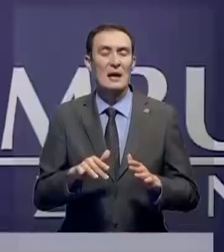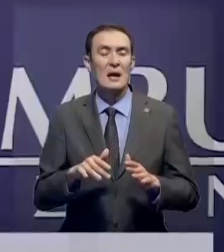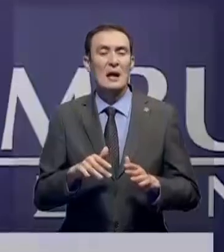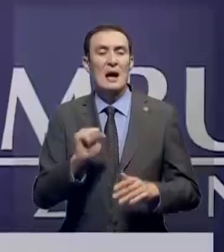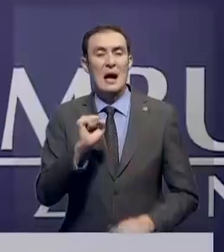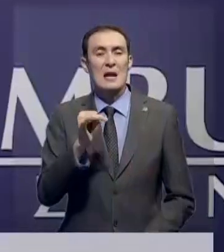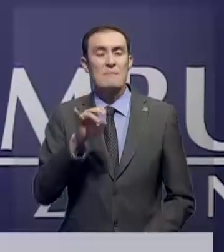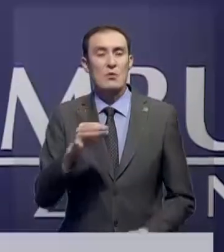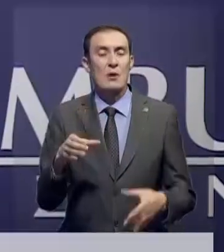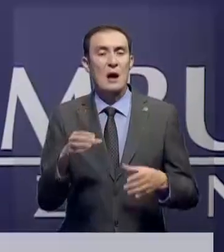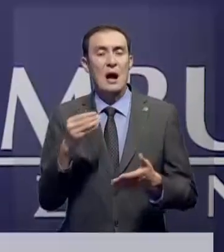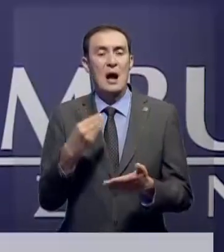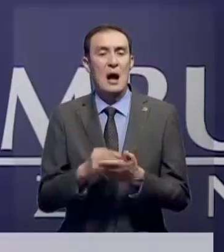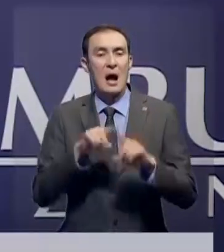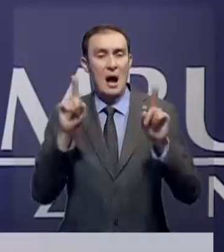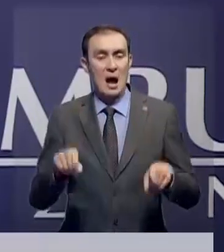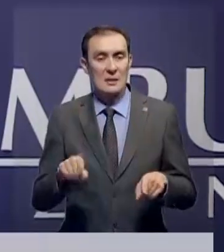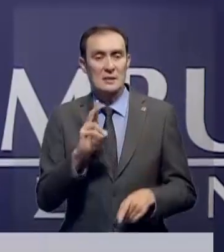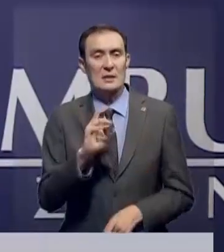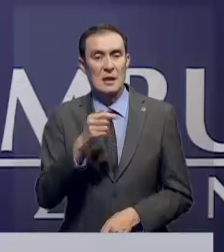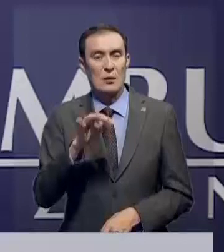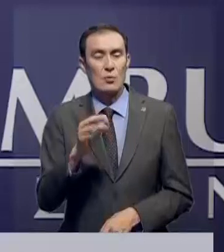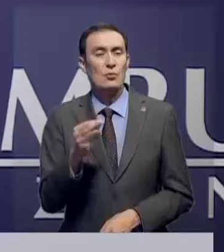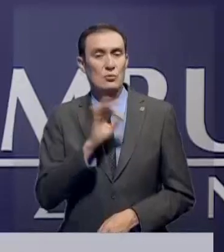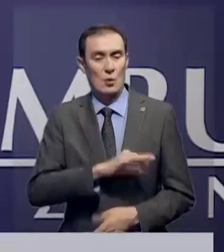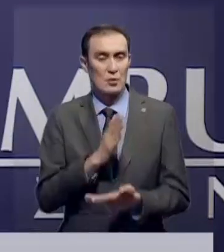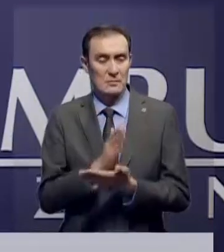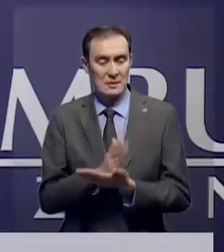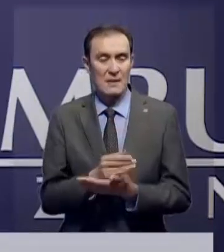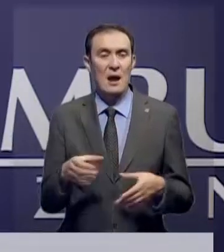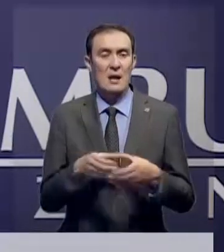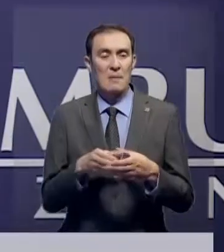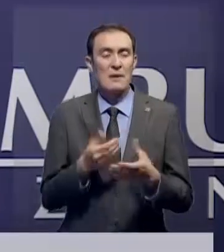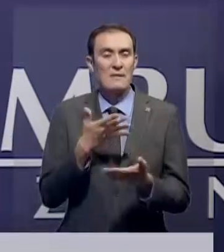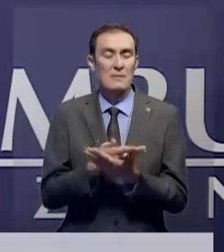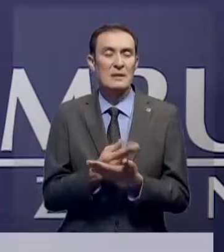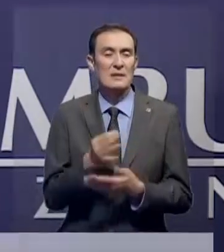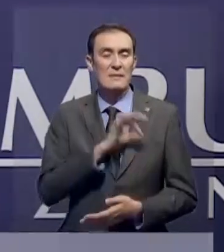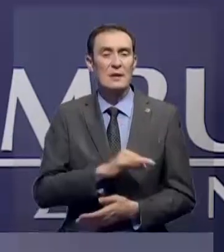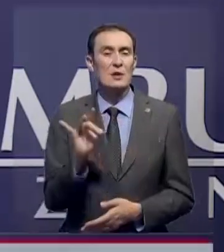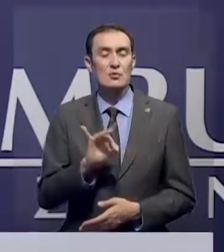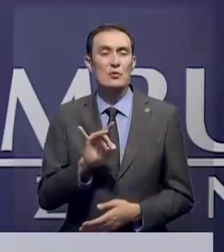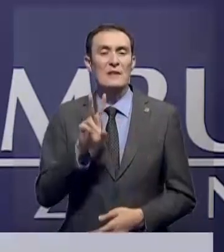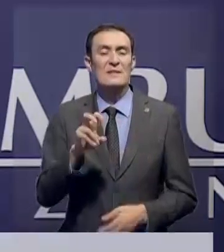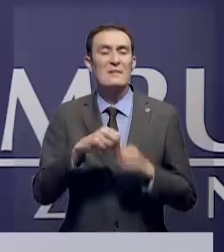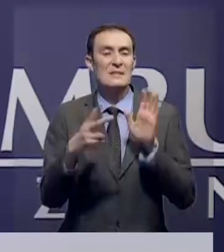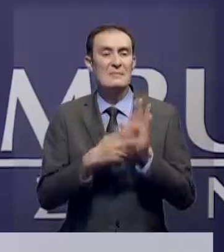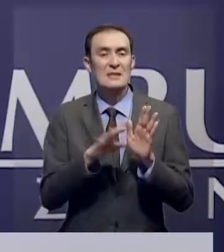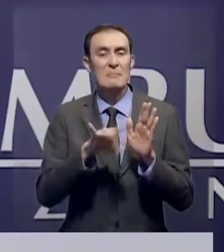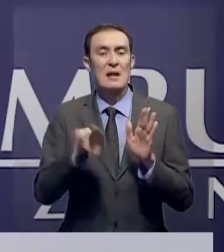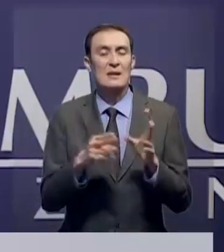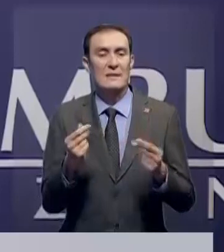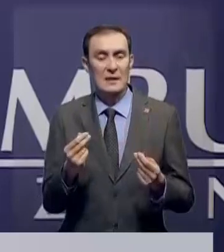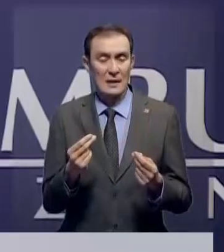IPO акции «Кигок» демонстрируют очень стабильную доходность. Компания выплатила дивиденды на сумму 218